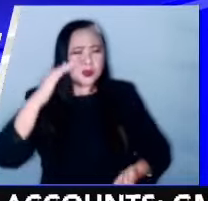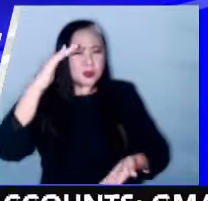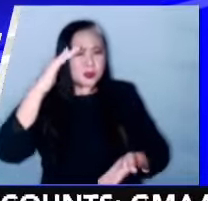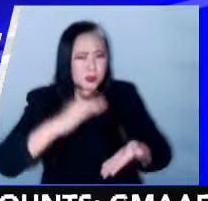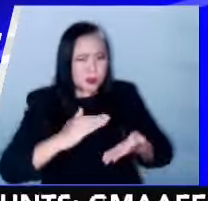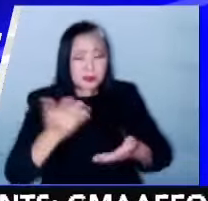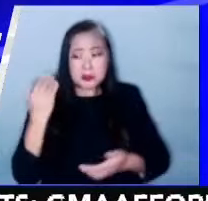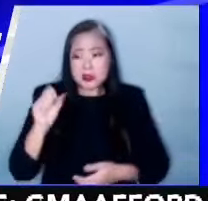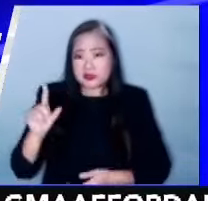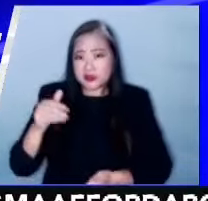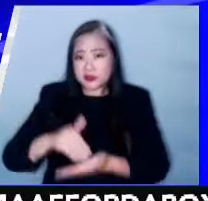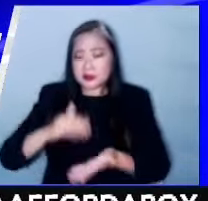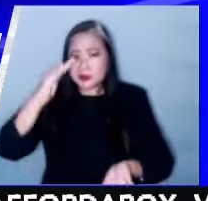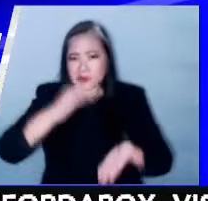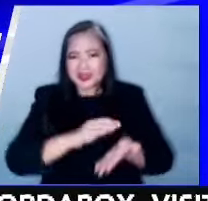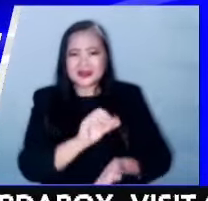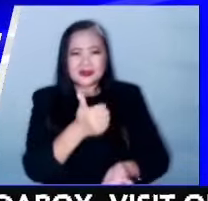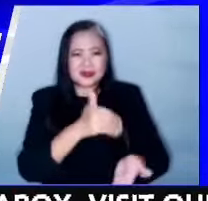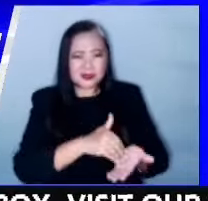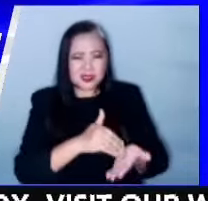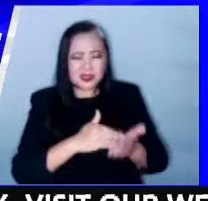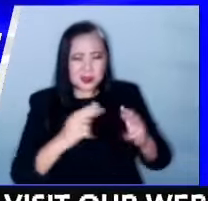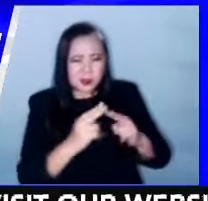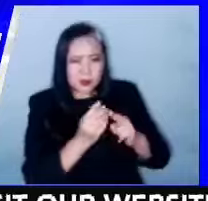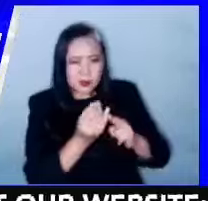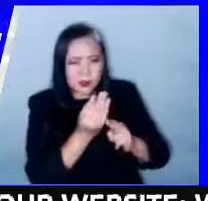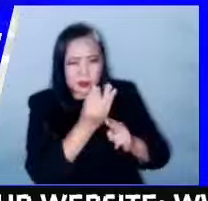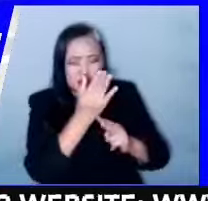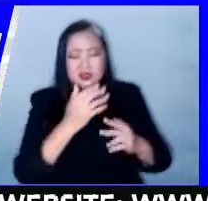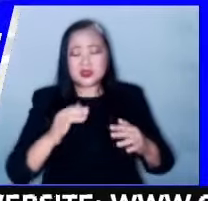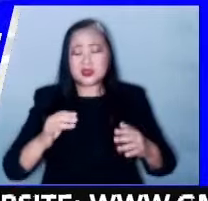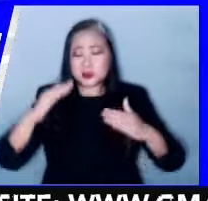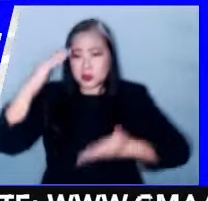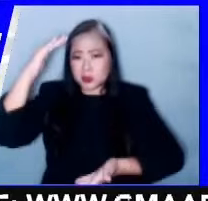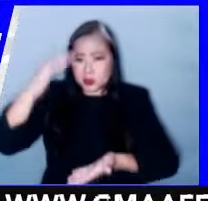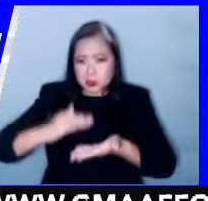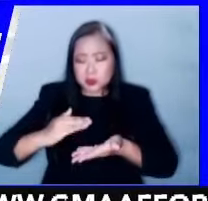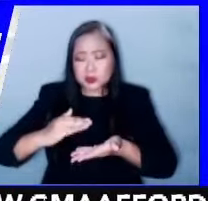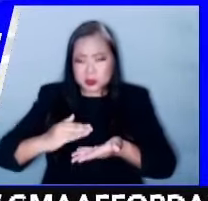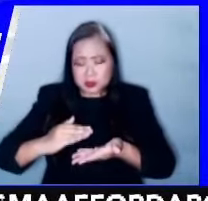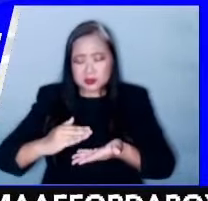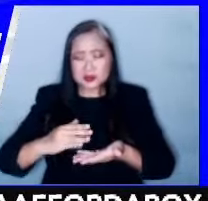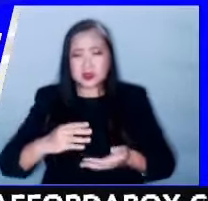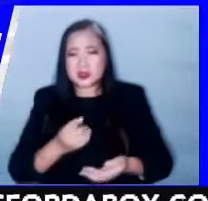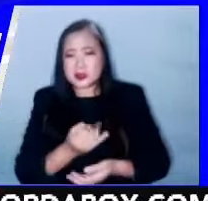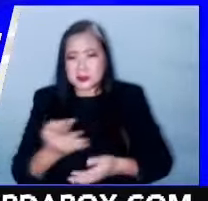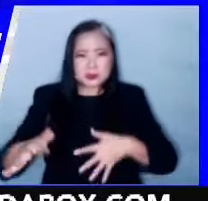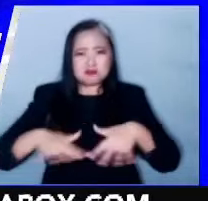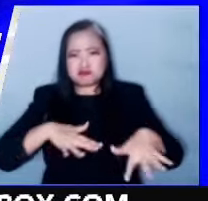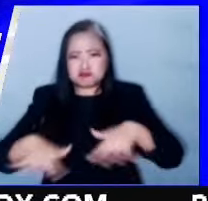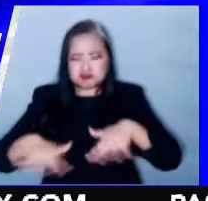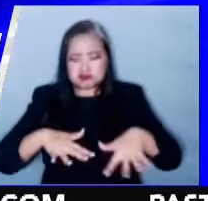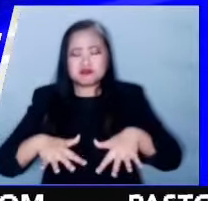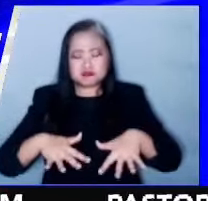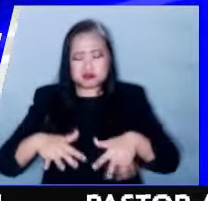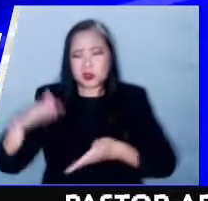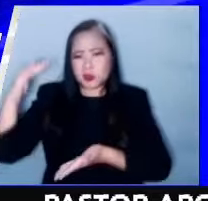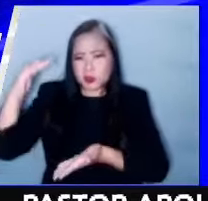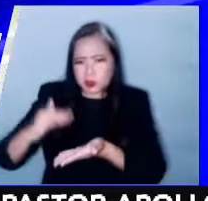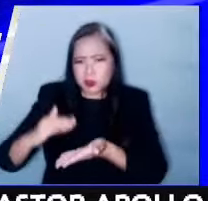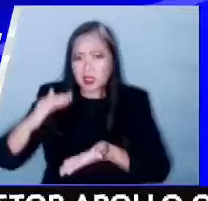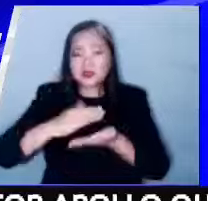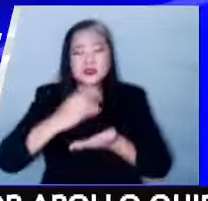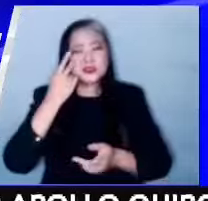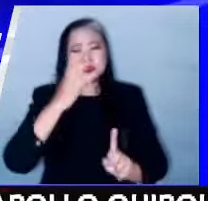Ah bumaba rin yung ah ah Yung number of earthquakes again ito sa mga patandaan natin na kailangan nating